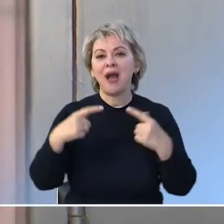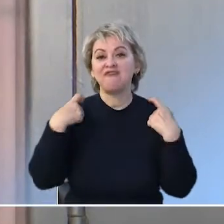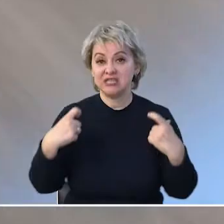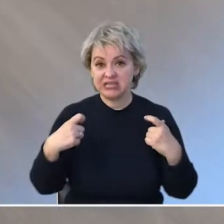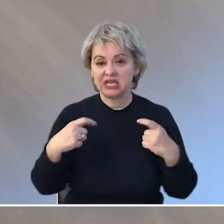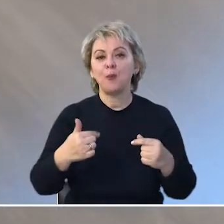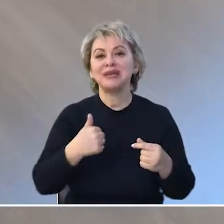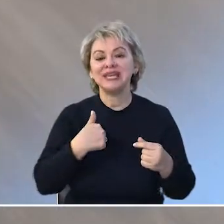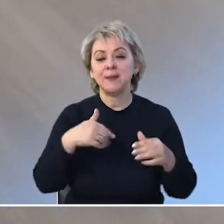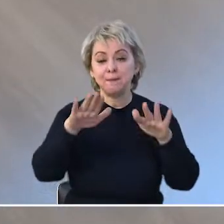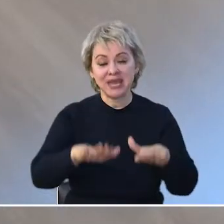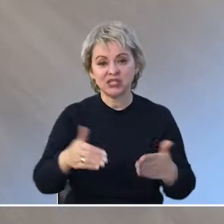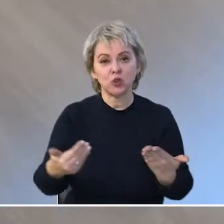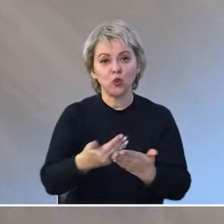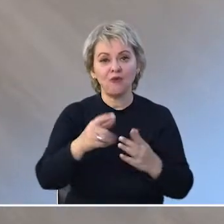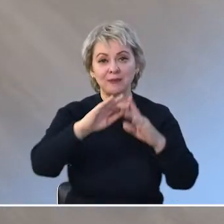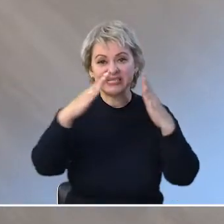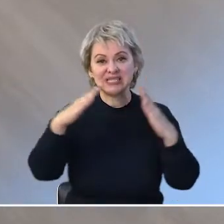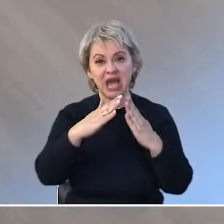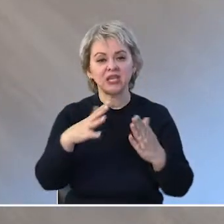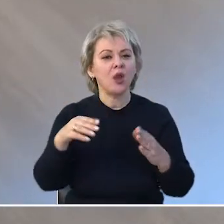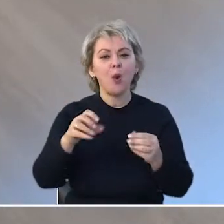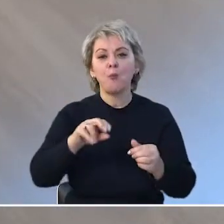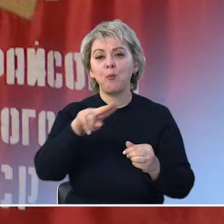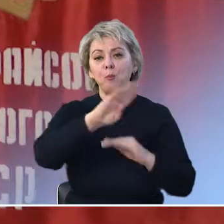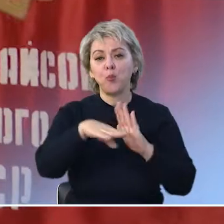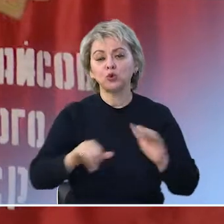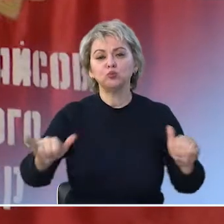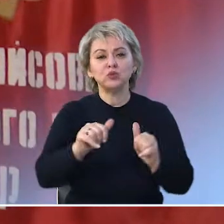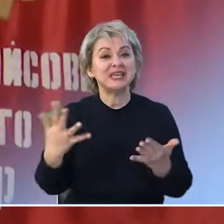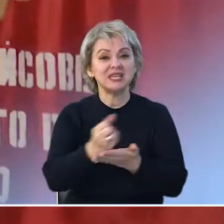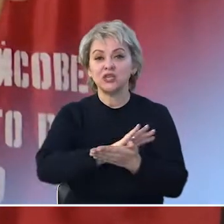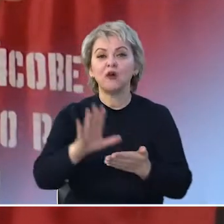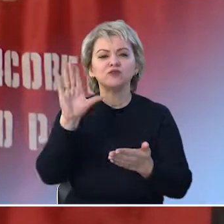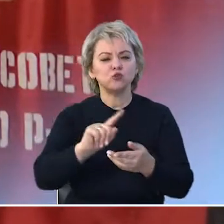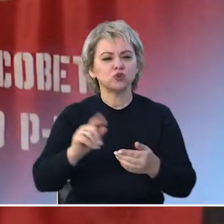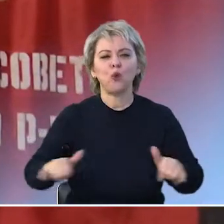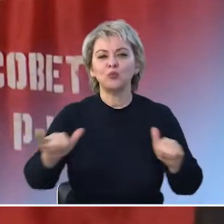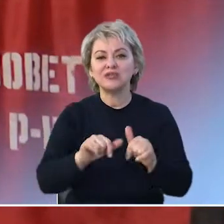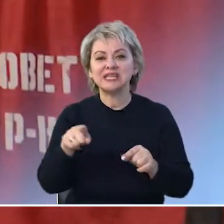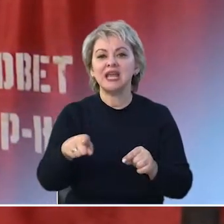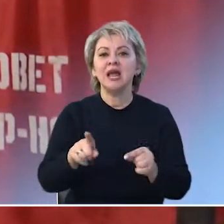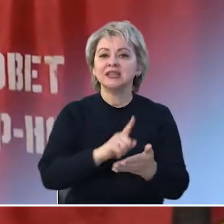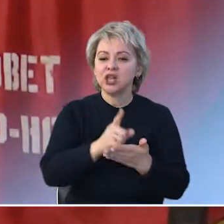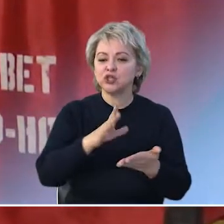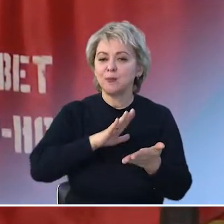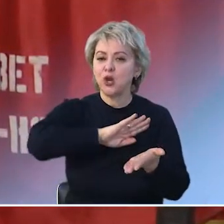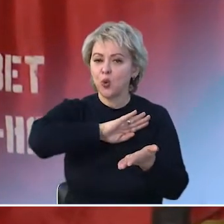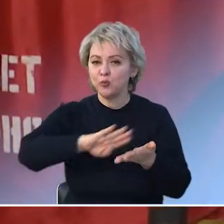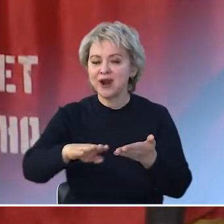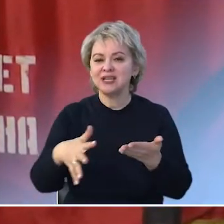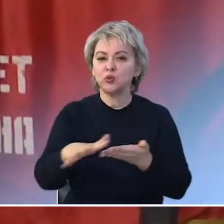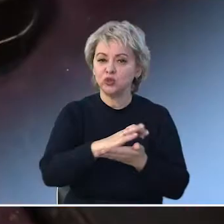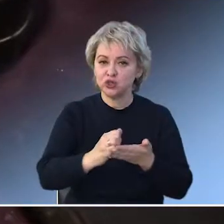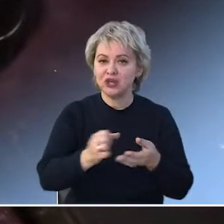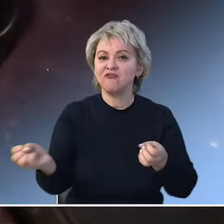офицеров, вот, то места в новом здании под музей не нашлось. И вот все, что было в музее, все это подлежало сносу, выносу